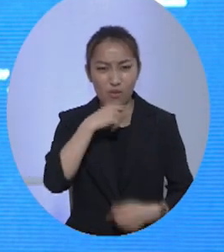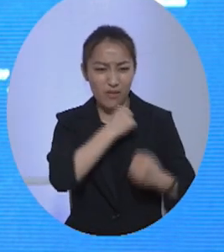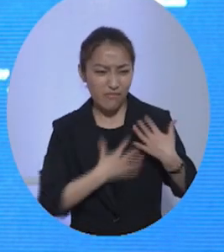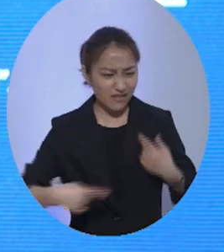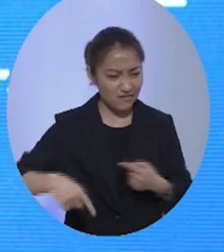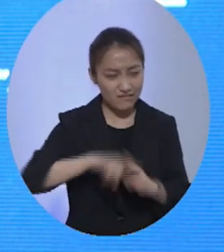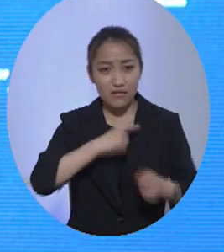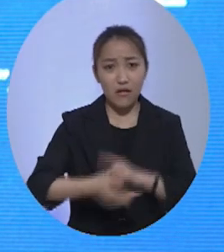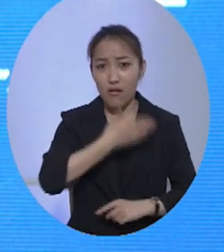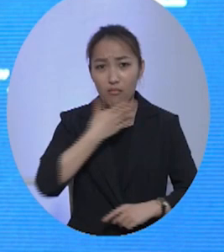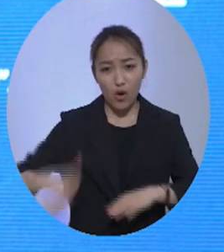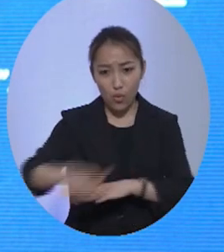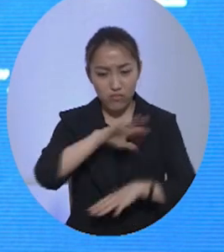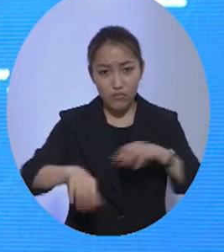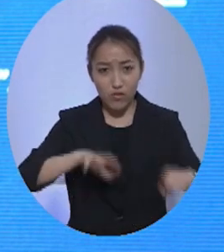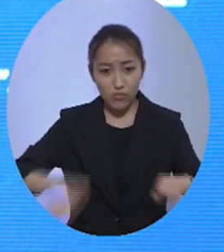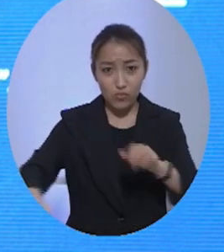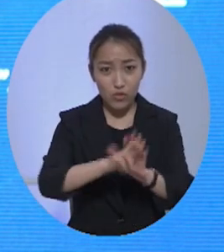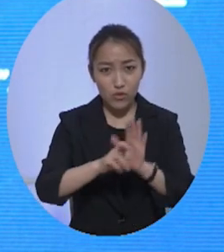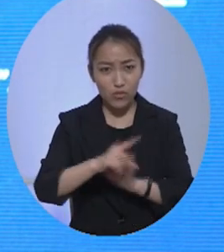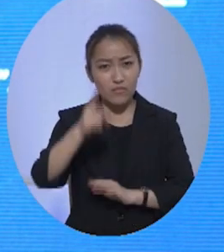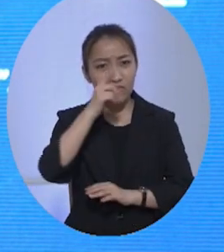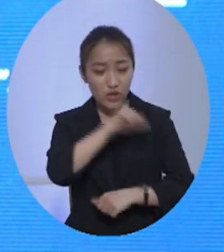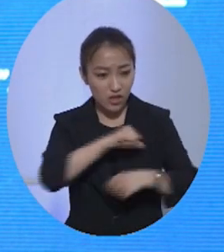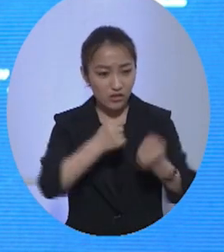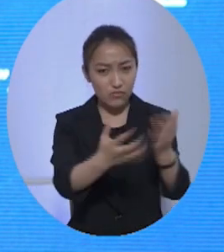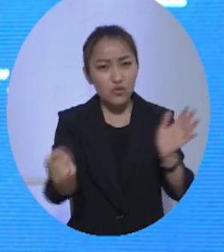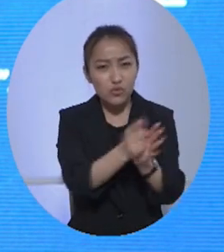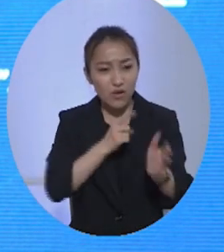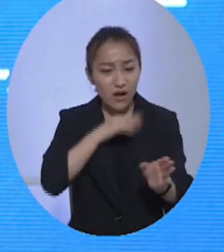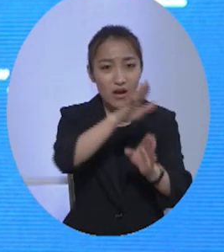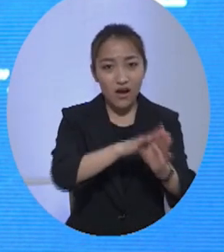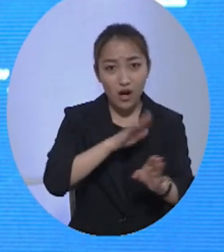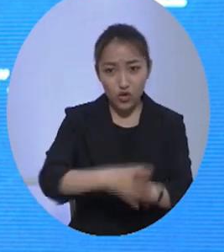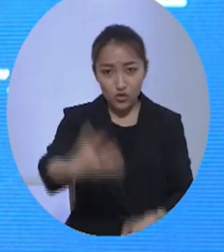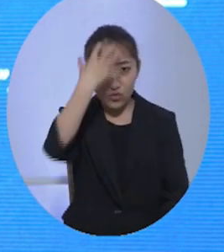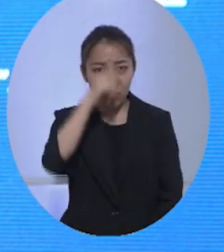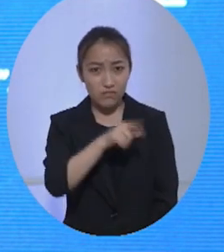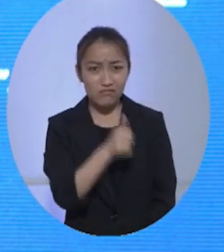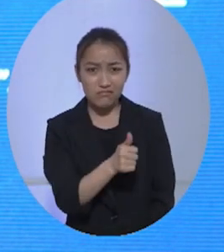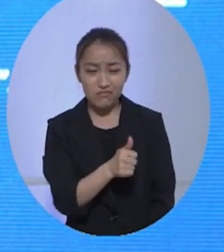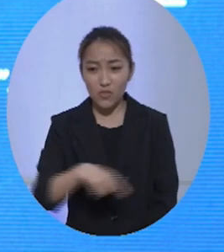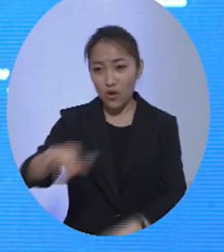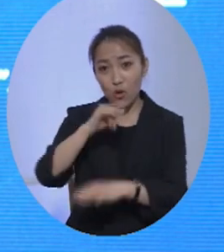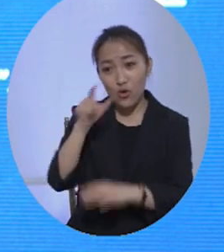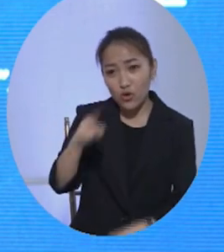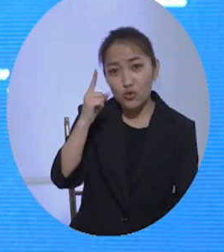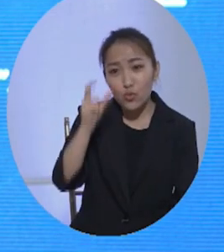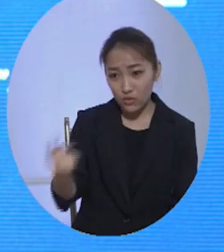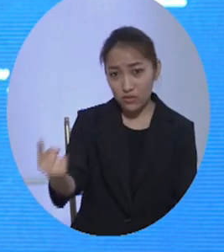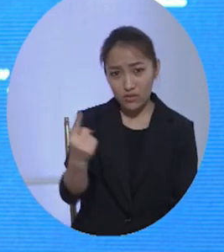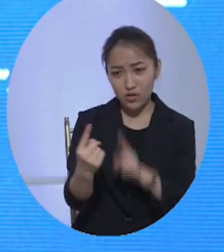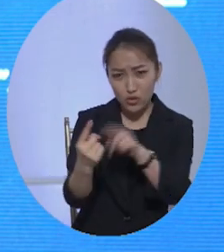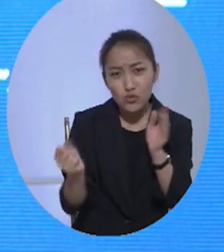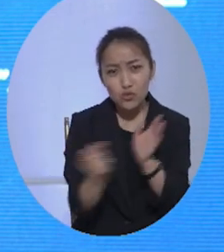алдаж биччихсэн. Түл иргэдээ тэгж хайрладаг төр үйсэн юм байна. Нэг иргэний амийг ингэж хайрладаг төр нь залхамч холбоондо байж исэн